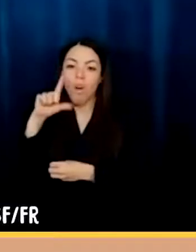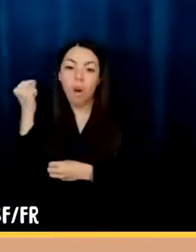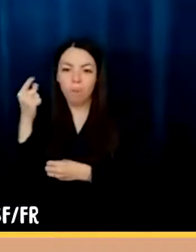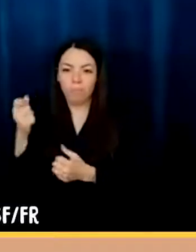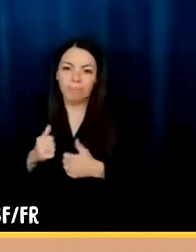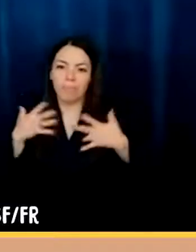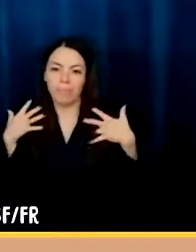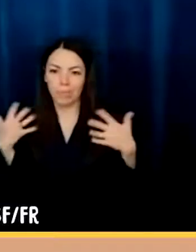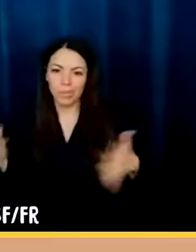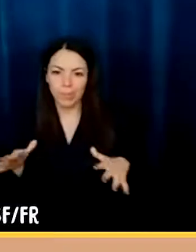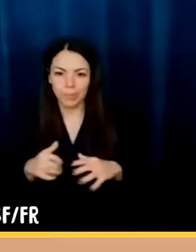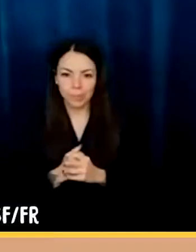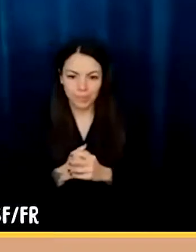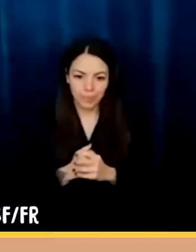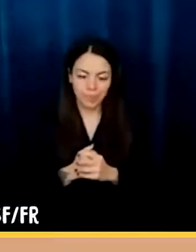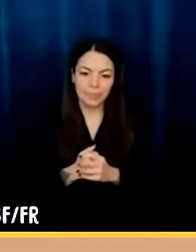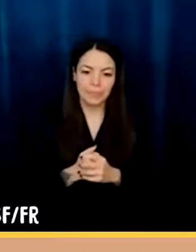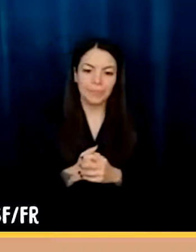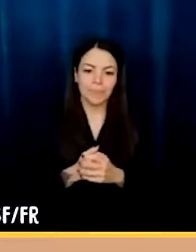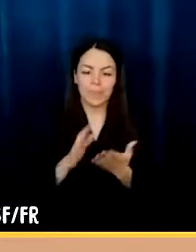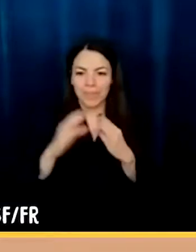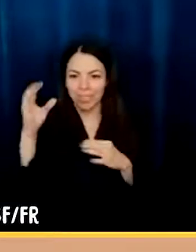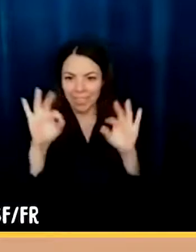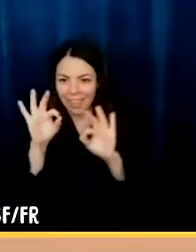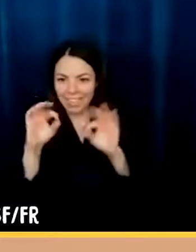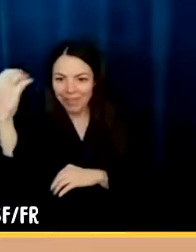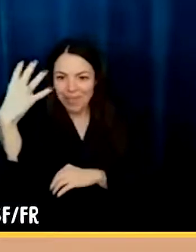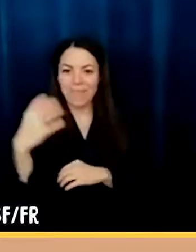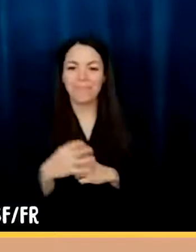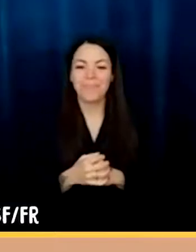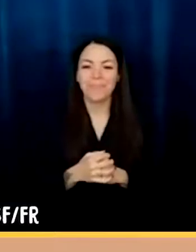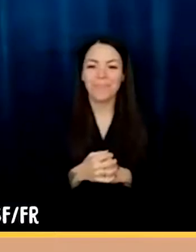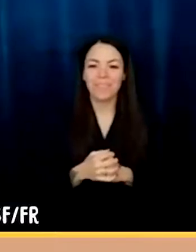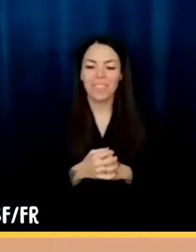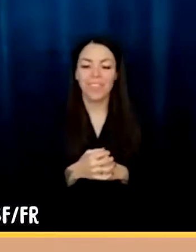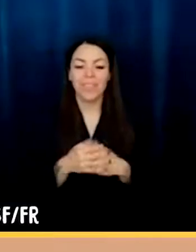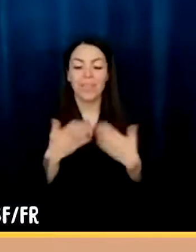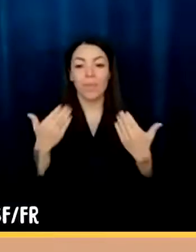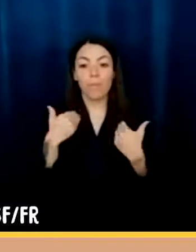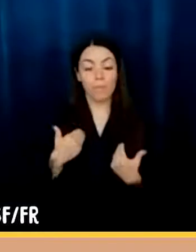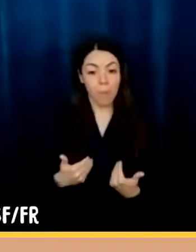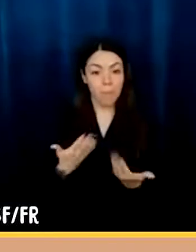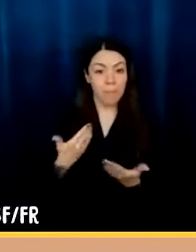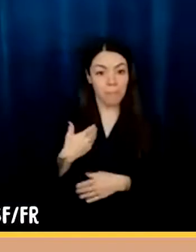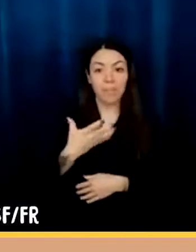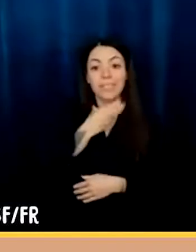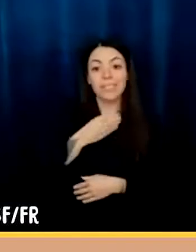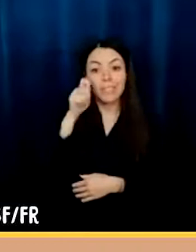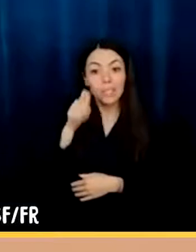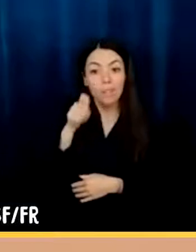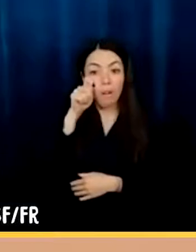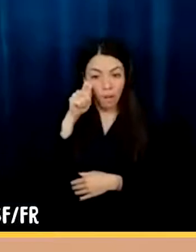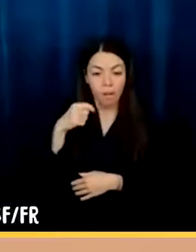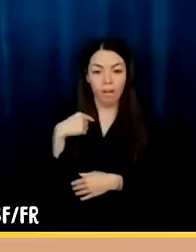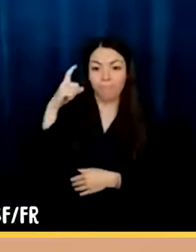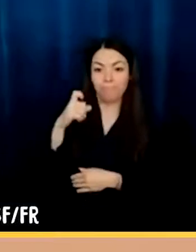vrai que quand j'ai commencé à... C'est un petit peu mieux comme ça au niveau de l'éclairage. Quand j'ai commencé à exercer en tant que sexologue, on m'avait dit oui, où est-ce que tu mets les